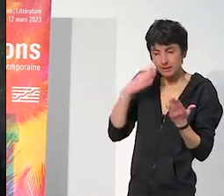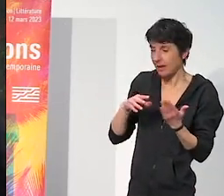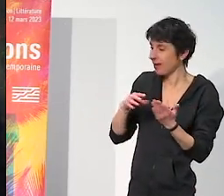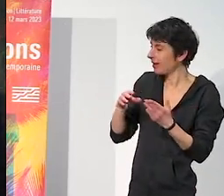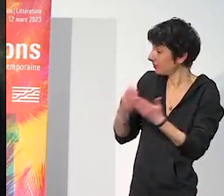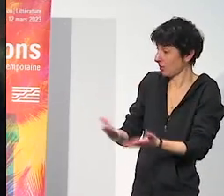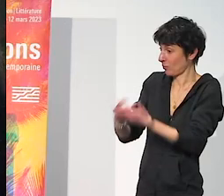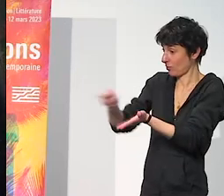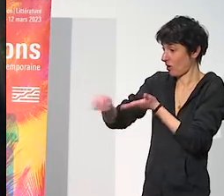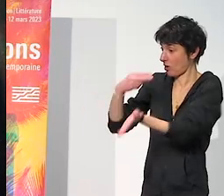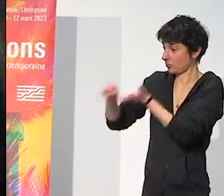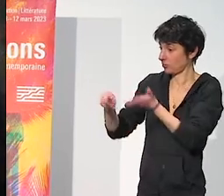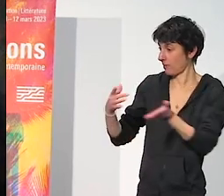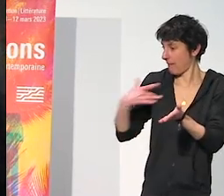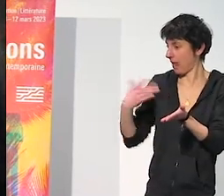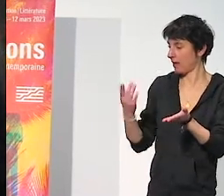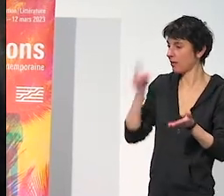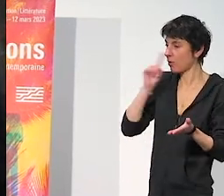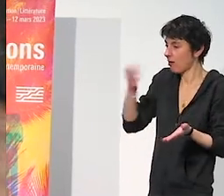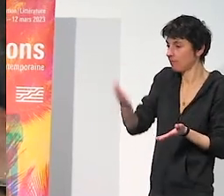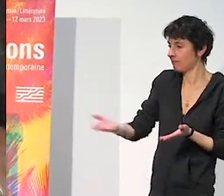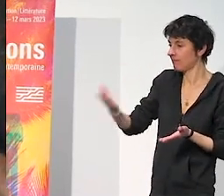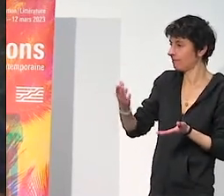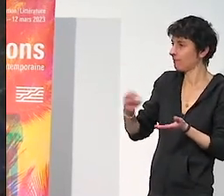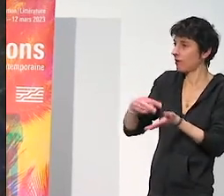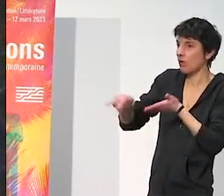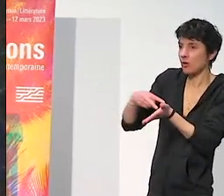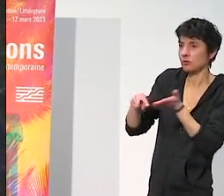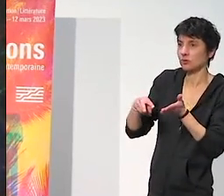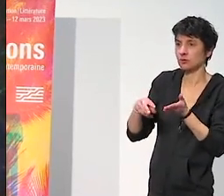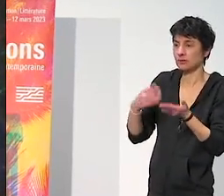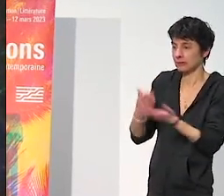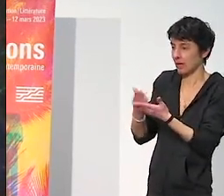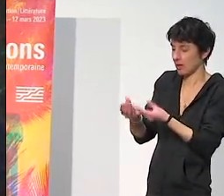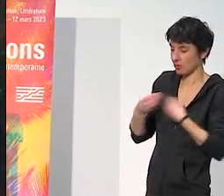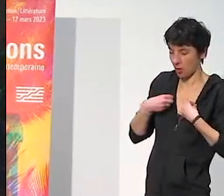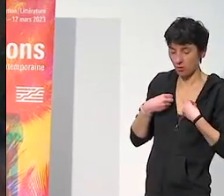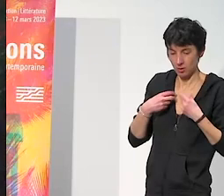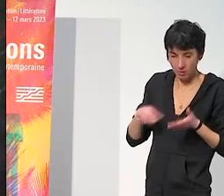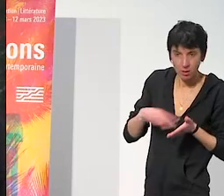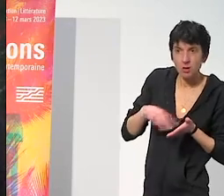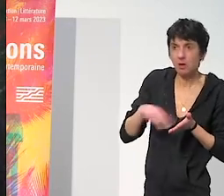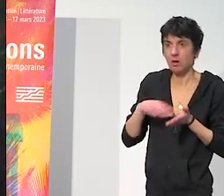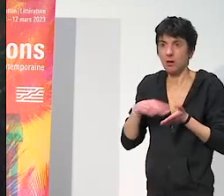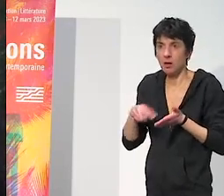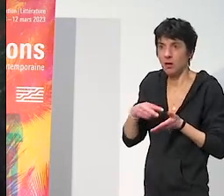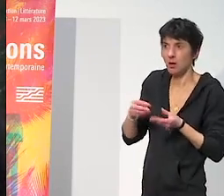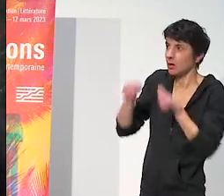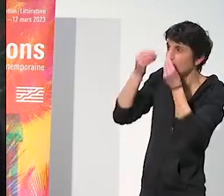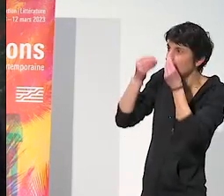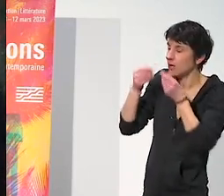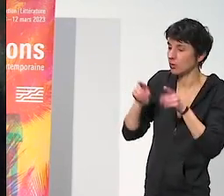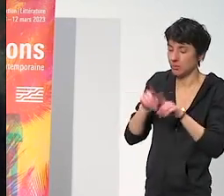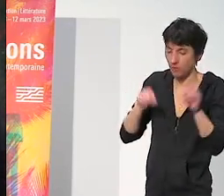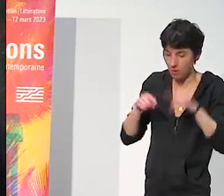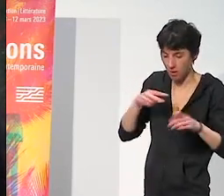chose qui m'a beaucoup... qui est une vraie difficulté qu'on vous apprend et qu'on ne comprend jamais, on essaye